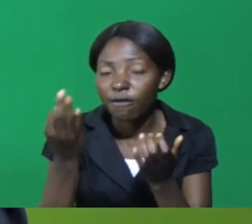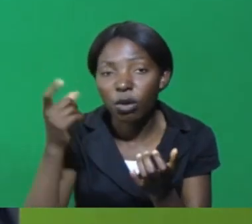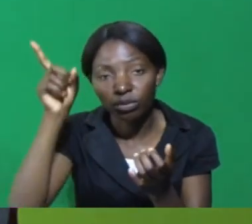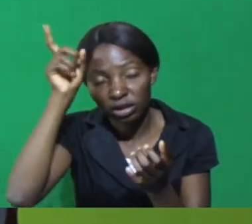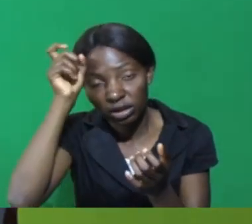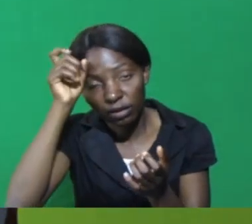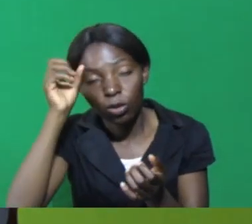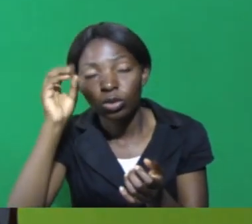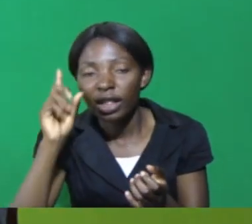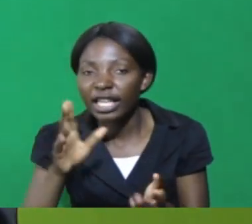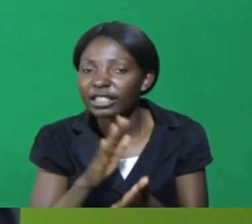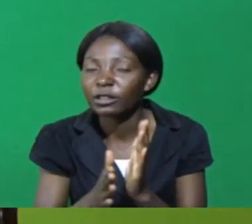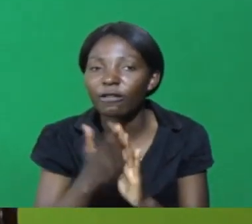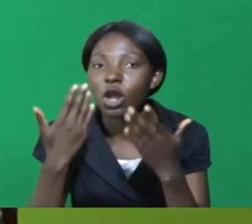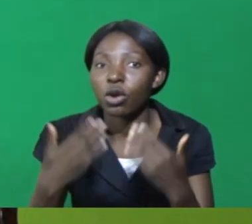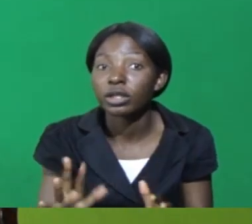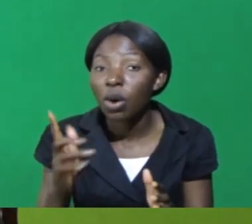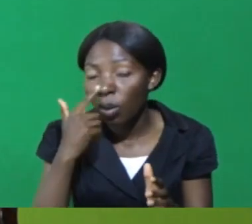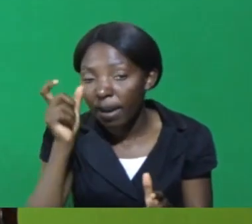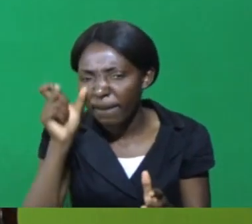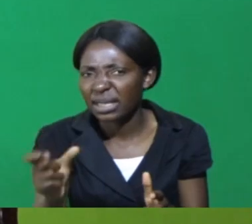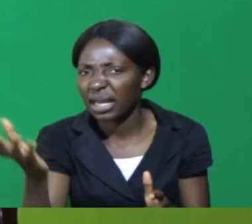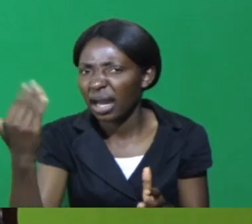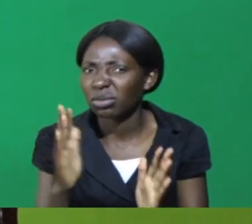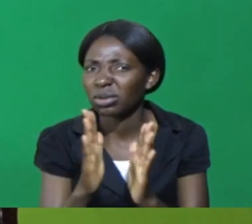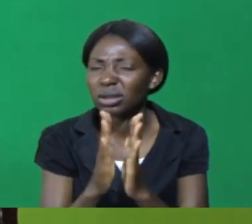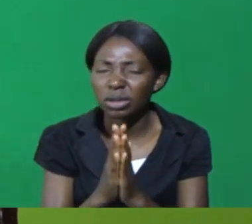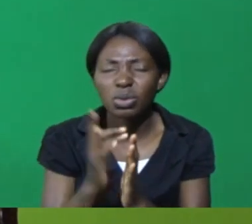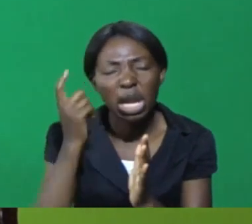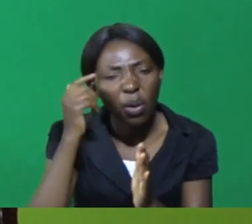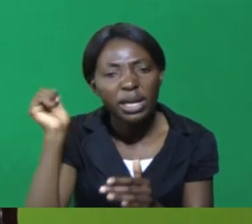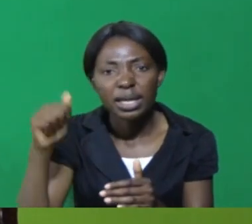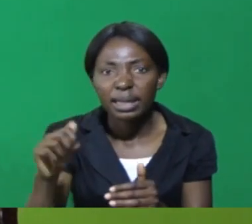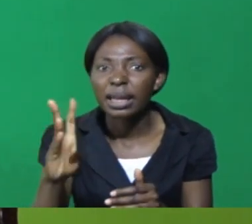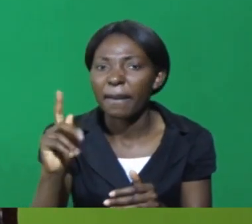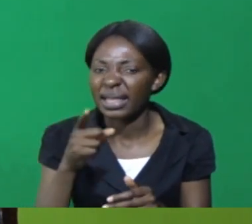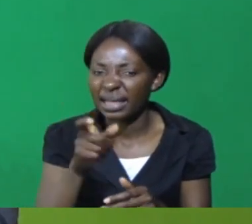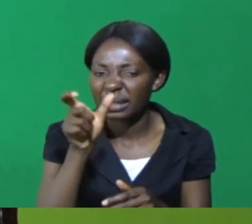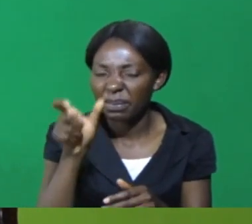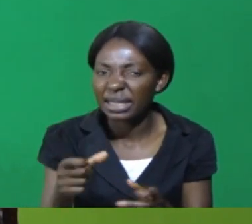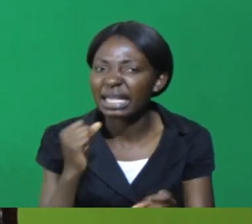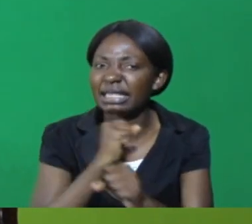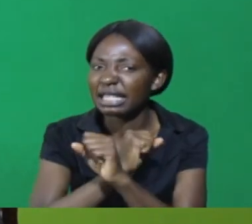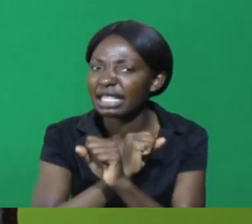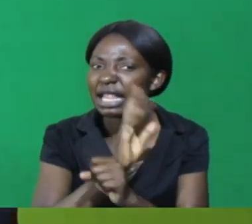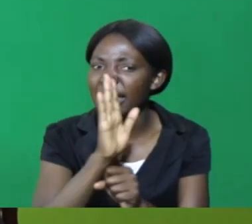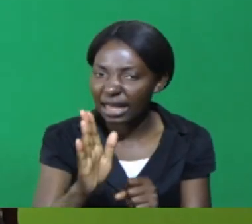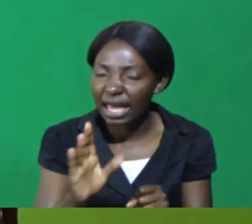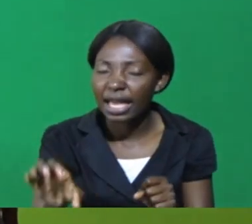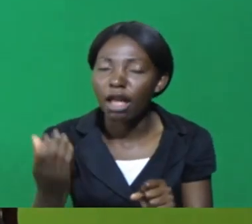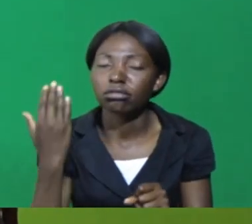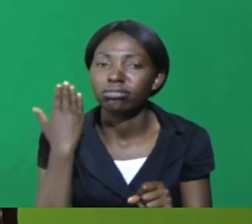auya pakati pevanonamata, tizive kuti uyu aripo zvake pakati pevanonamata, arimo zvake mutemberi, asi chinangwa chake